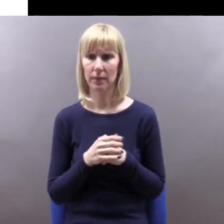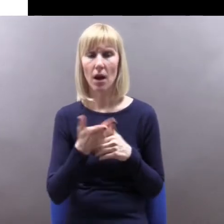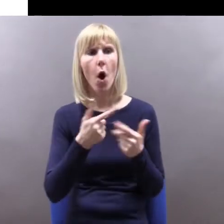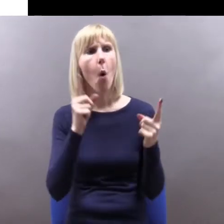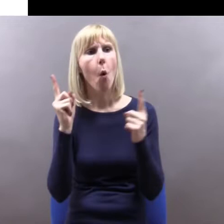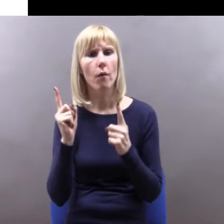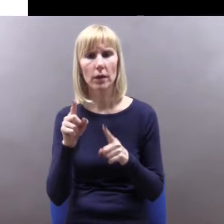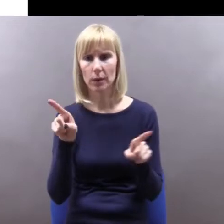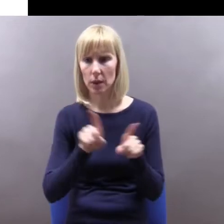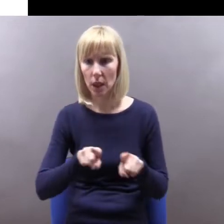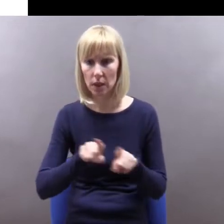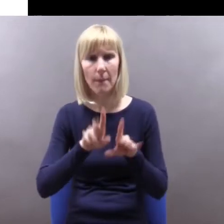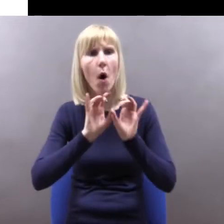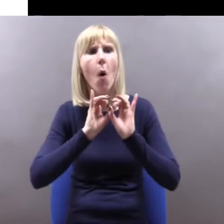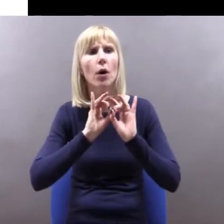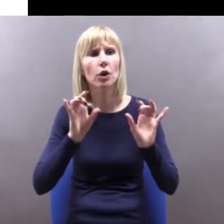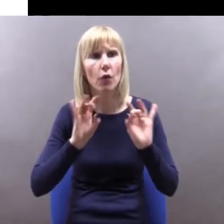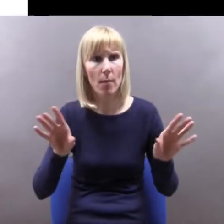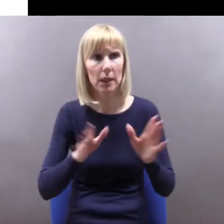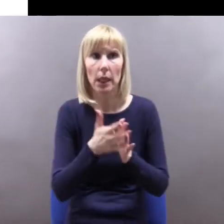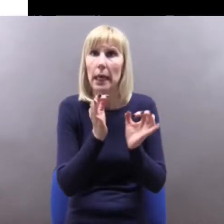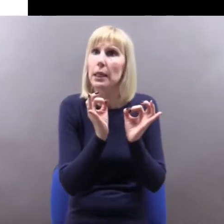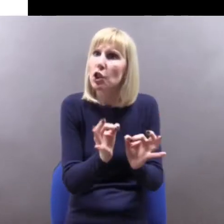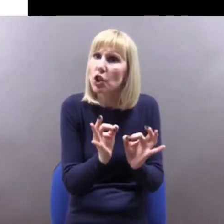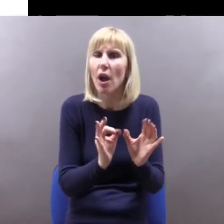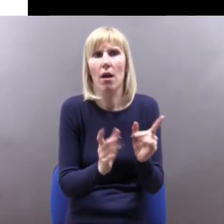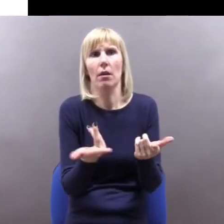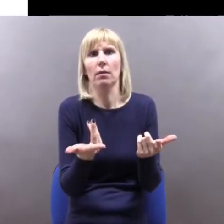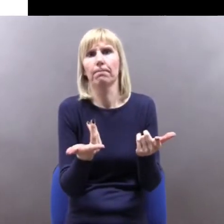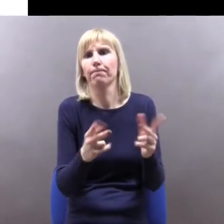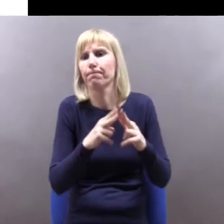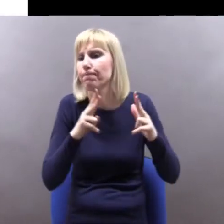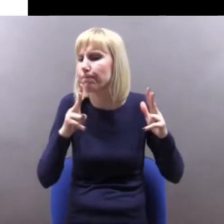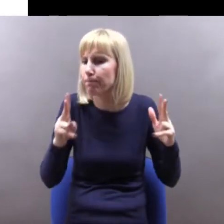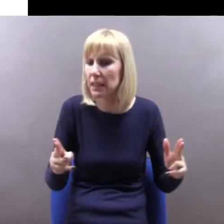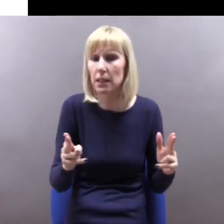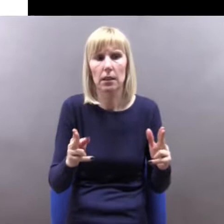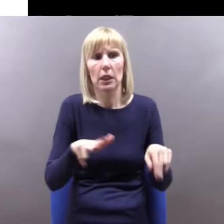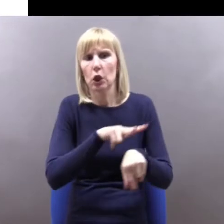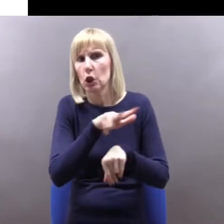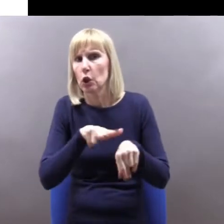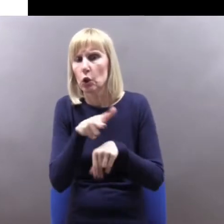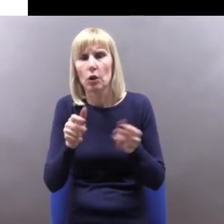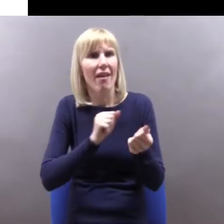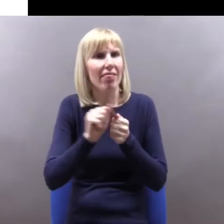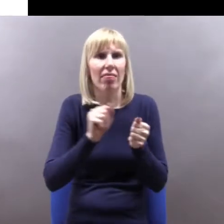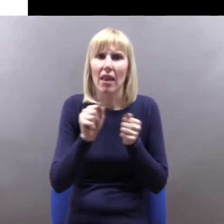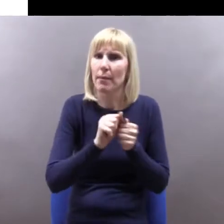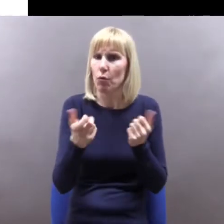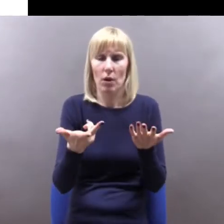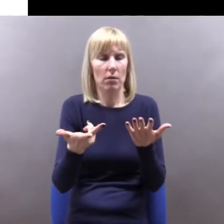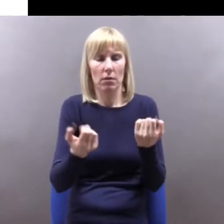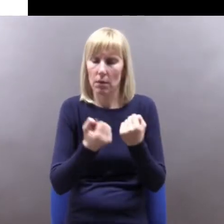potrzebne. Długo musiałam przekonywać dział promocji i komunikacji, że jest to ważne, że